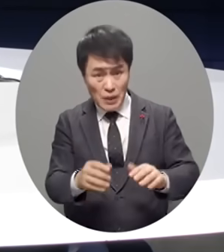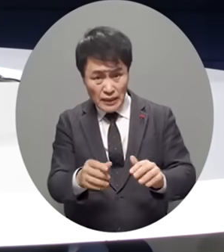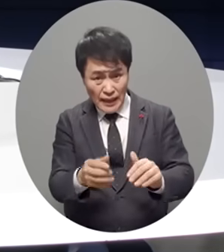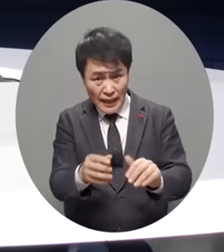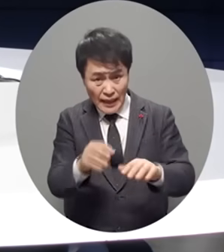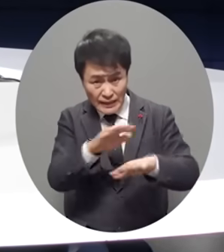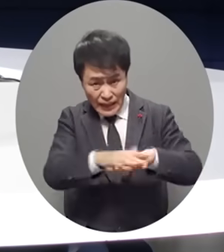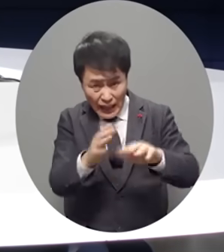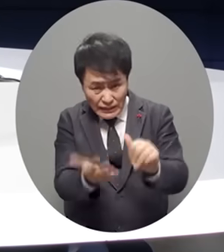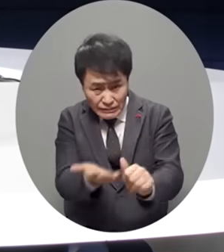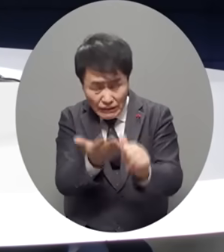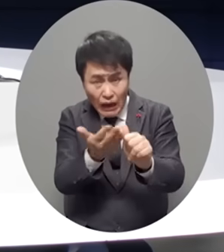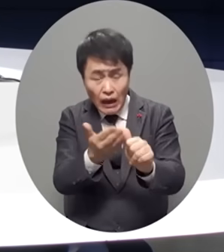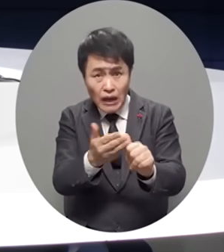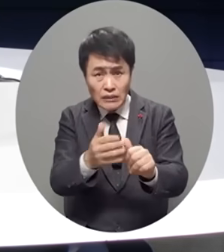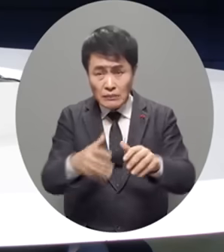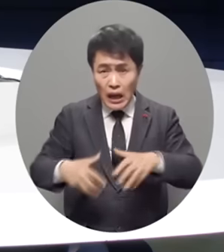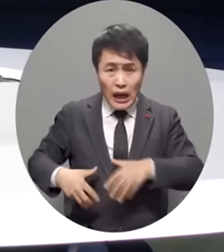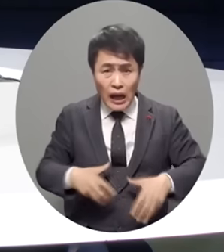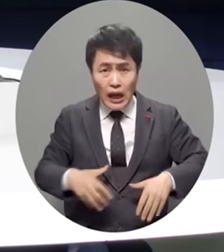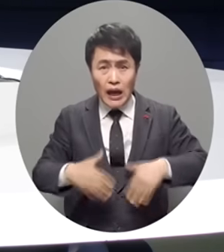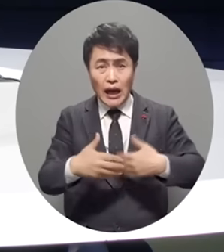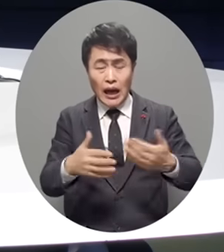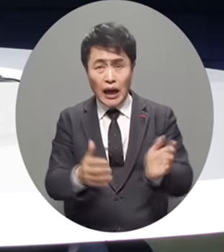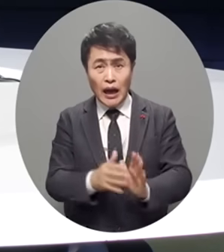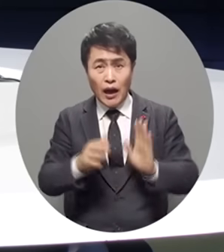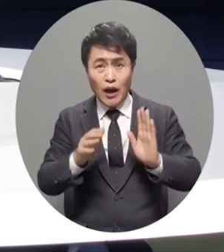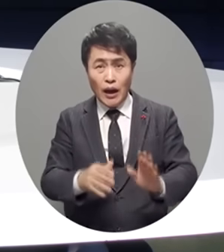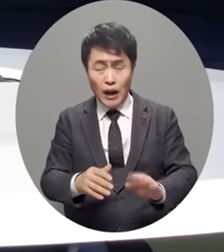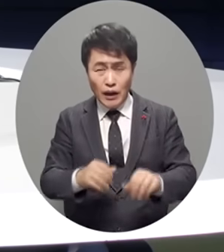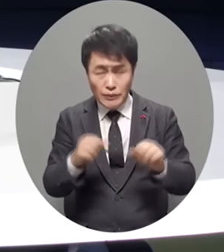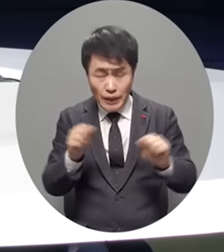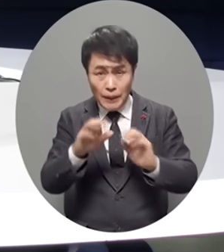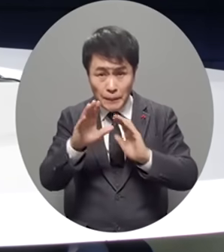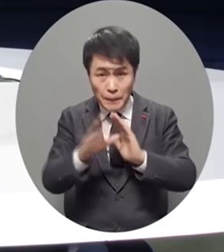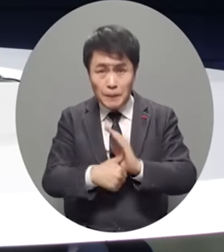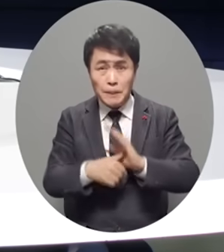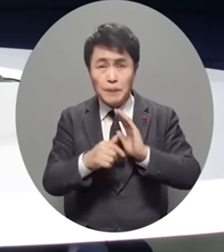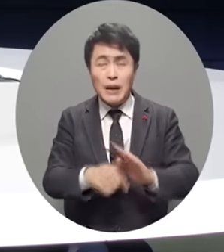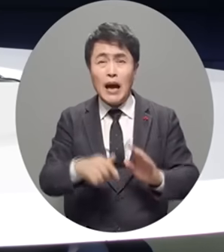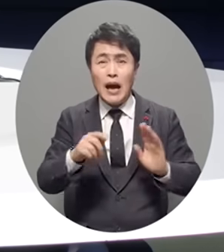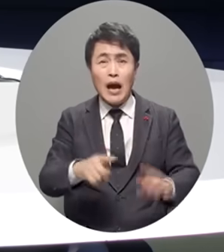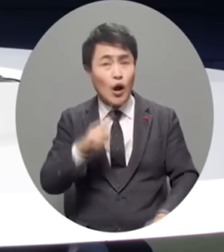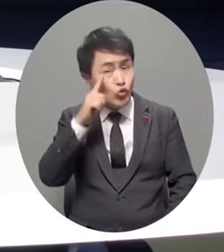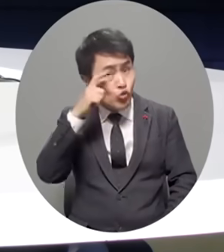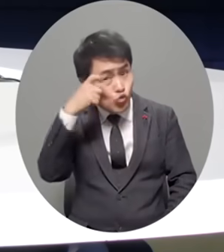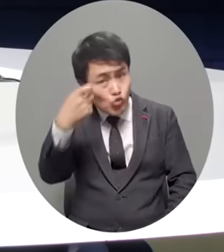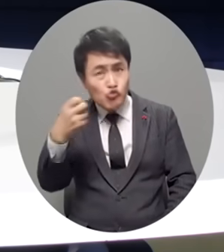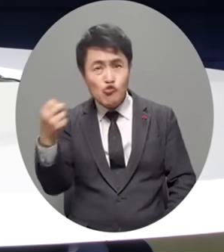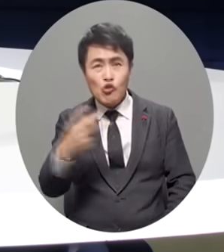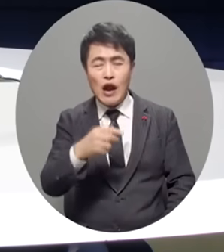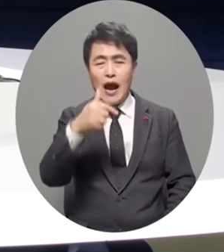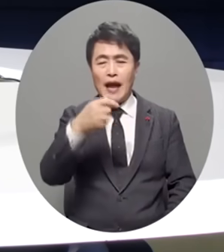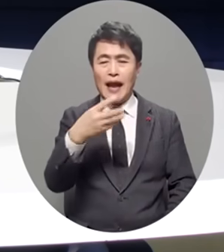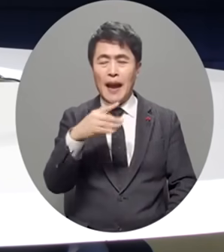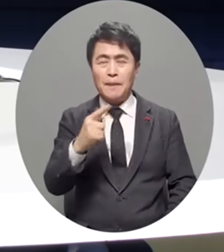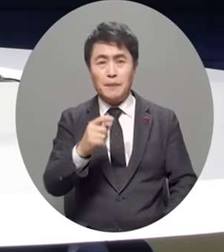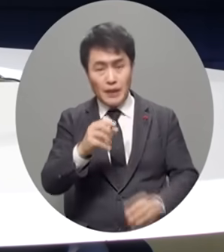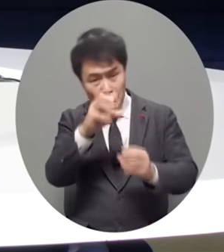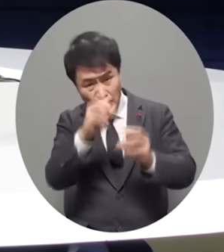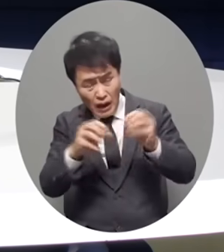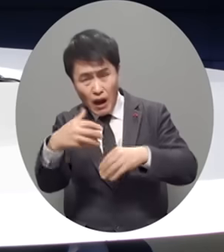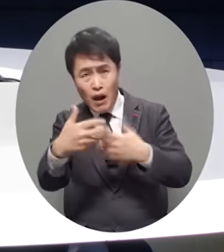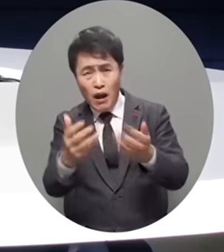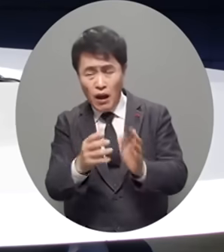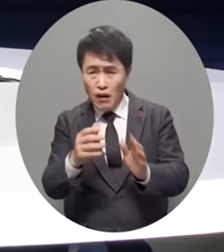있습니다. 얼음 바다로 인해 제철을 맞은 굴과 감태를 바로바로 수확하지 못하고 있는 데다 자칫 상품성이